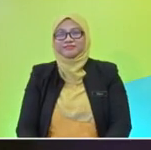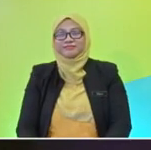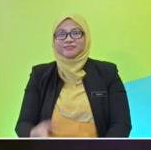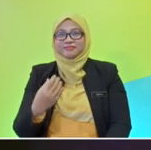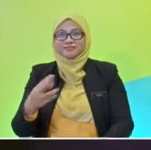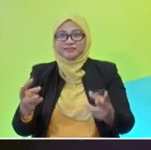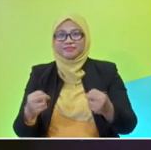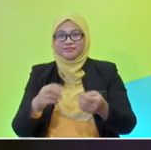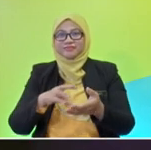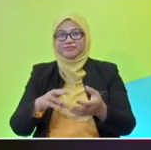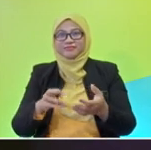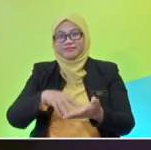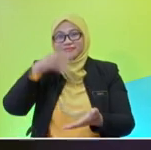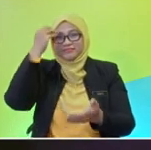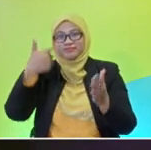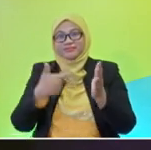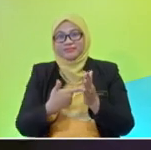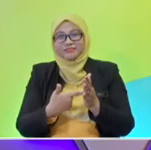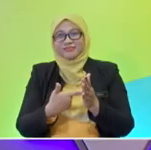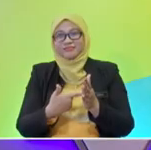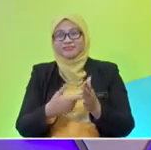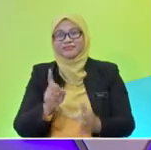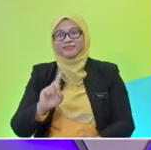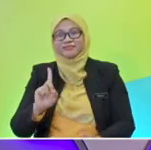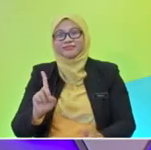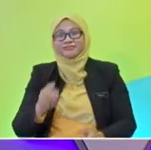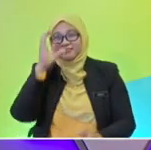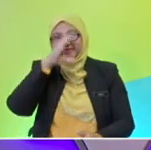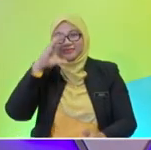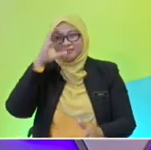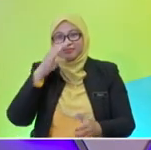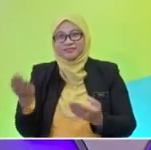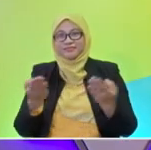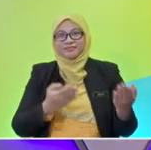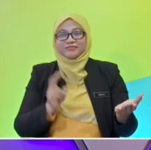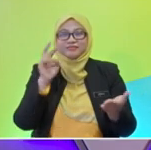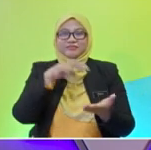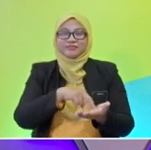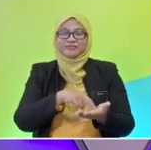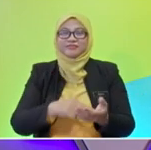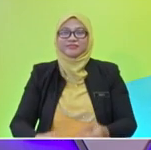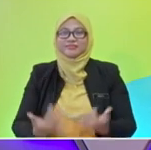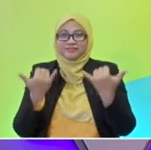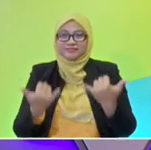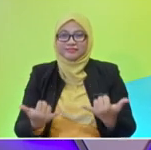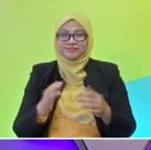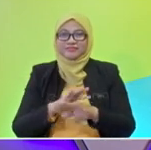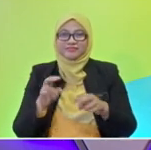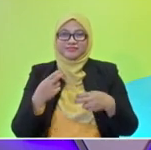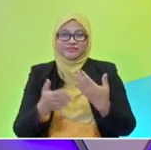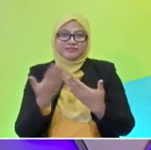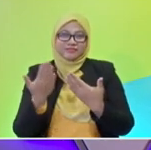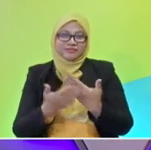lanjut yang cukup mengenai topik ini Dimanakah kita bisa cari bahan rujukan Oke bahan rujukan sekarang udah tak susah kita ada